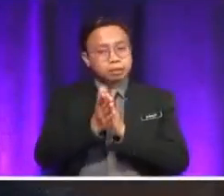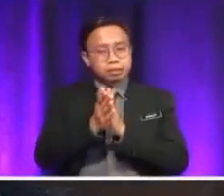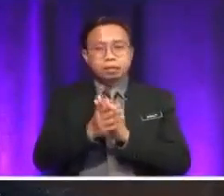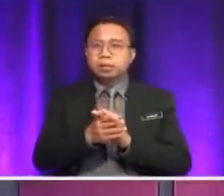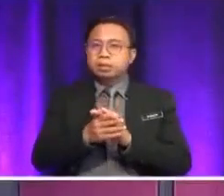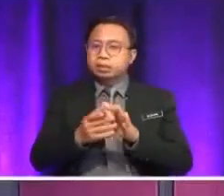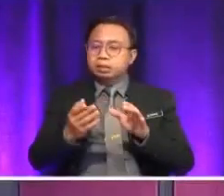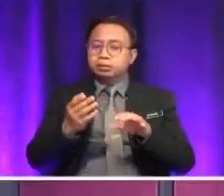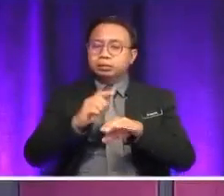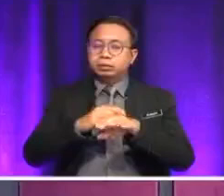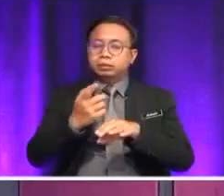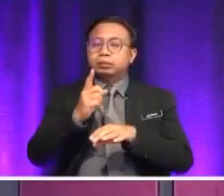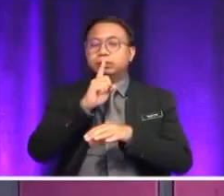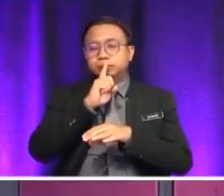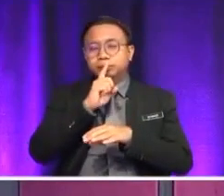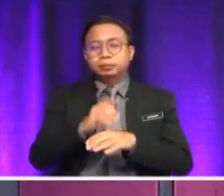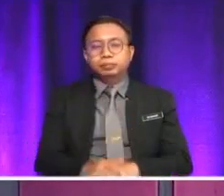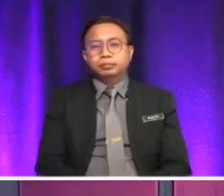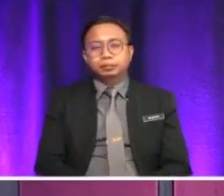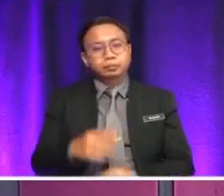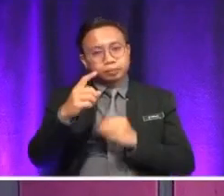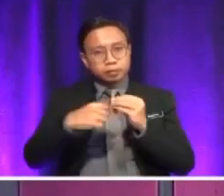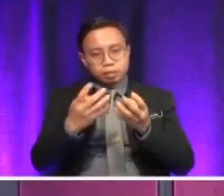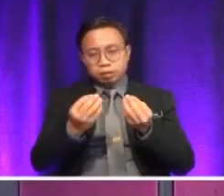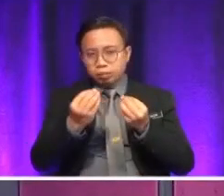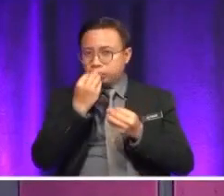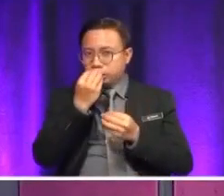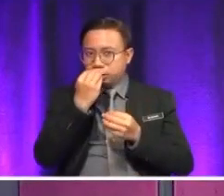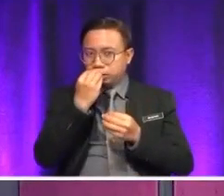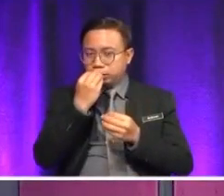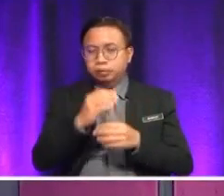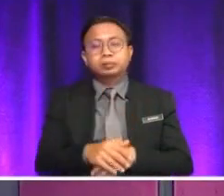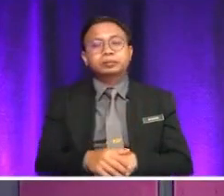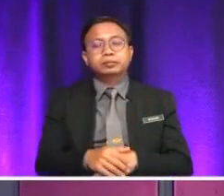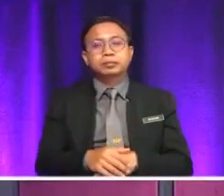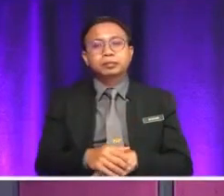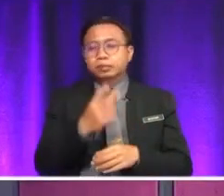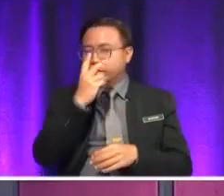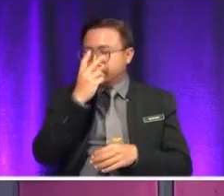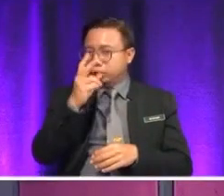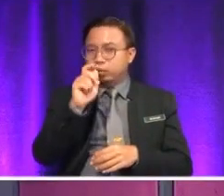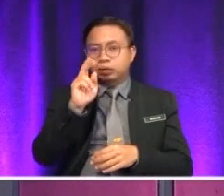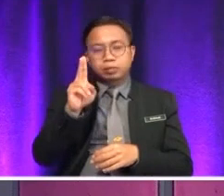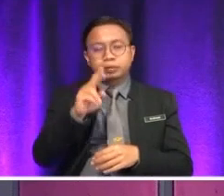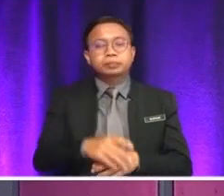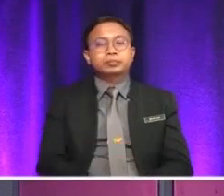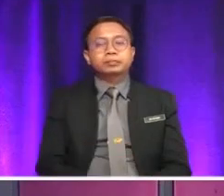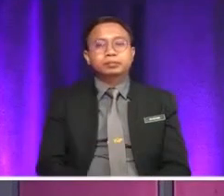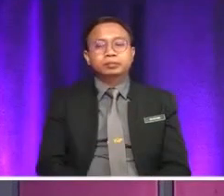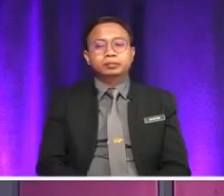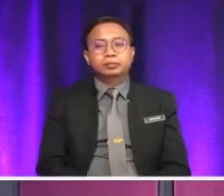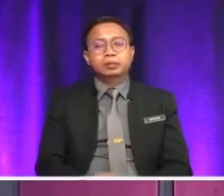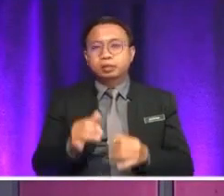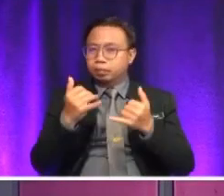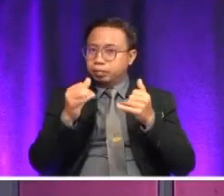kata senyap. Okay, bila nak makan, datang makan, makan-makan, lepas tu tengok TV. Semua tengok TV. Tengok TV,